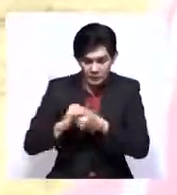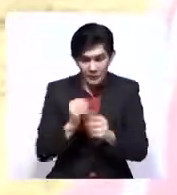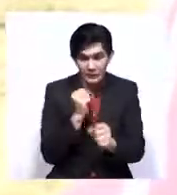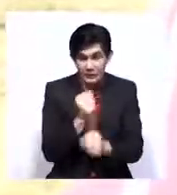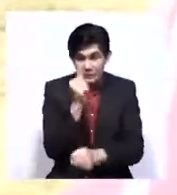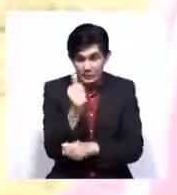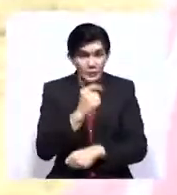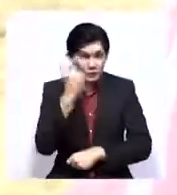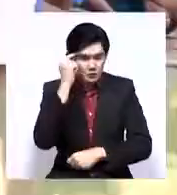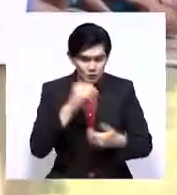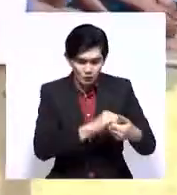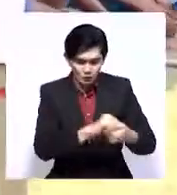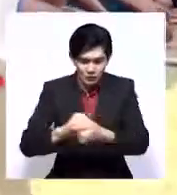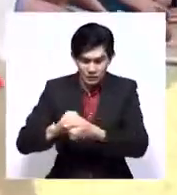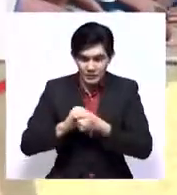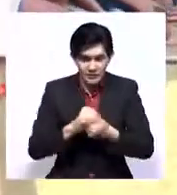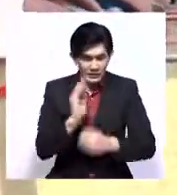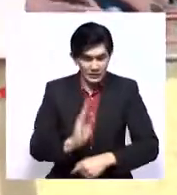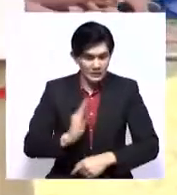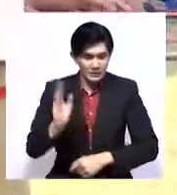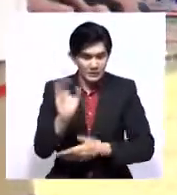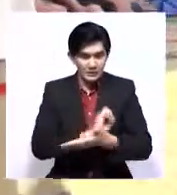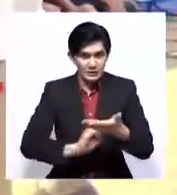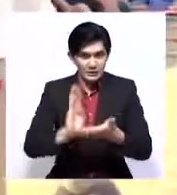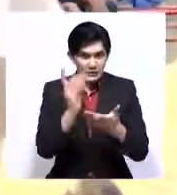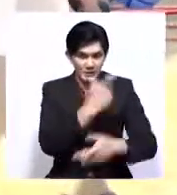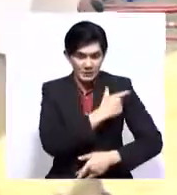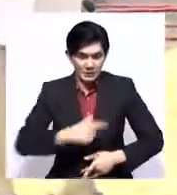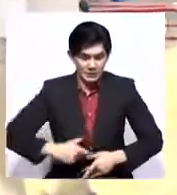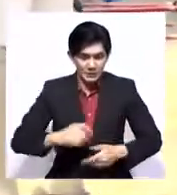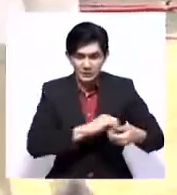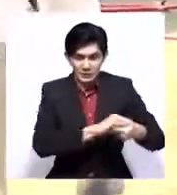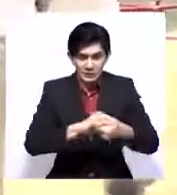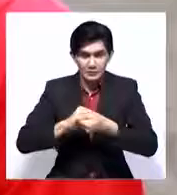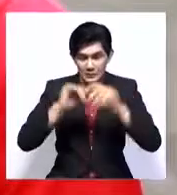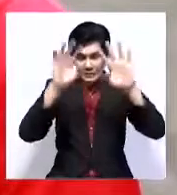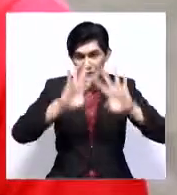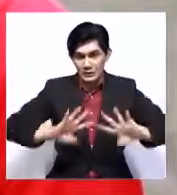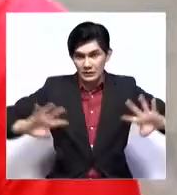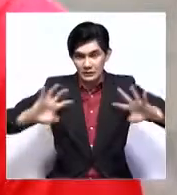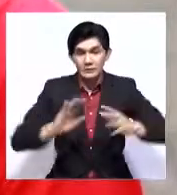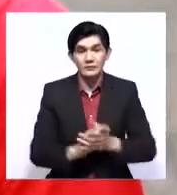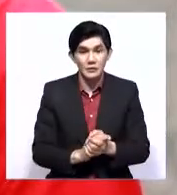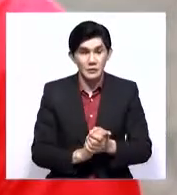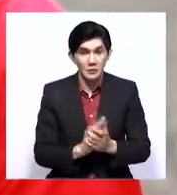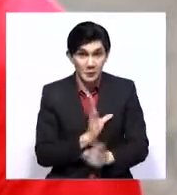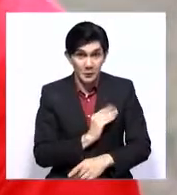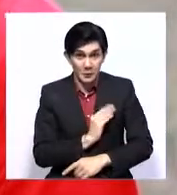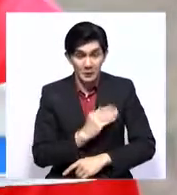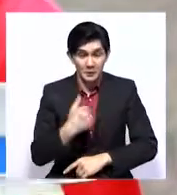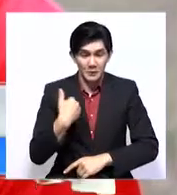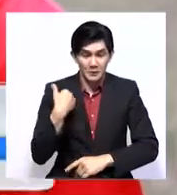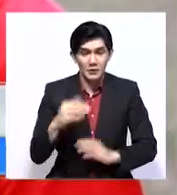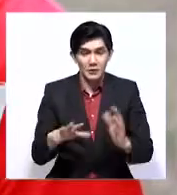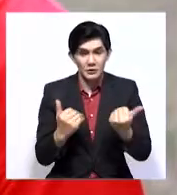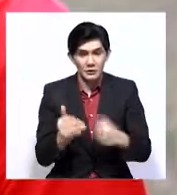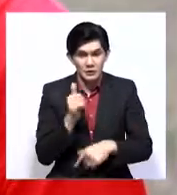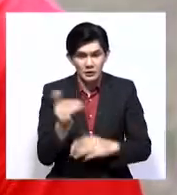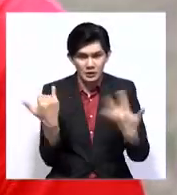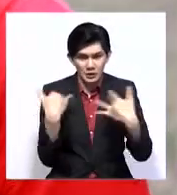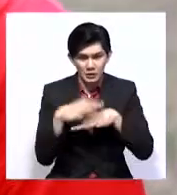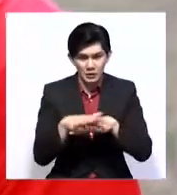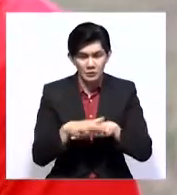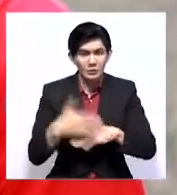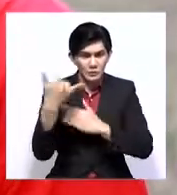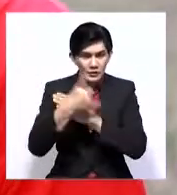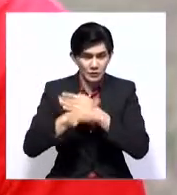ดีรู้รักสามัคคีเทิดทูนสถาบันเชื่อมสัมพันธ์สู่อาเซียน ตื่นเต้นมากครับเพราะว่าได้มางานที่ว่ามีหล